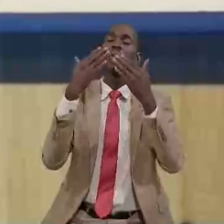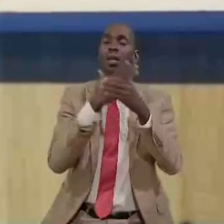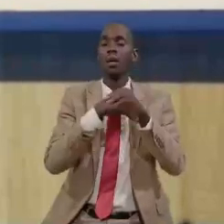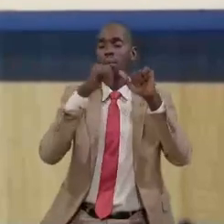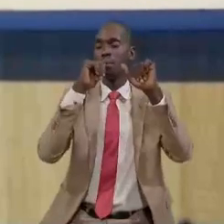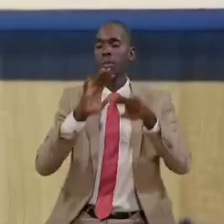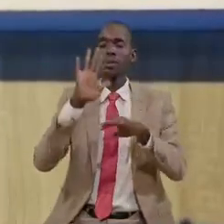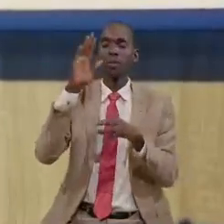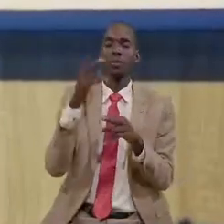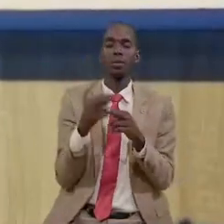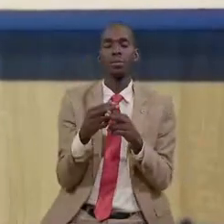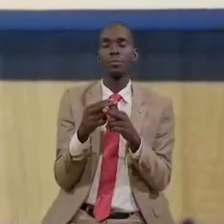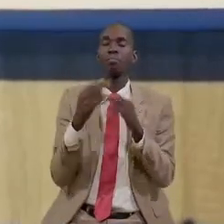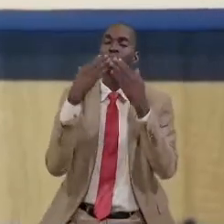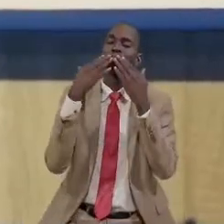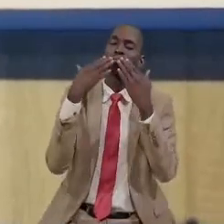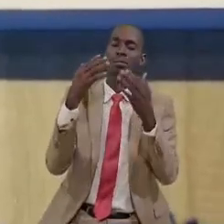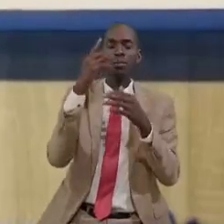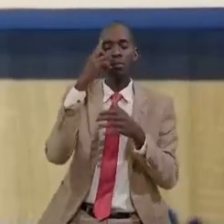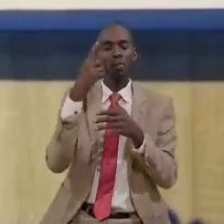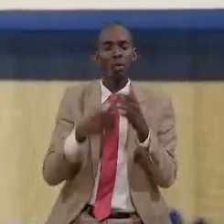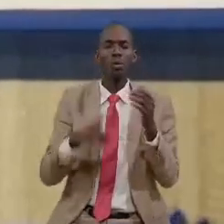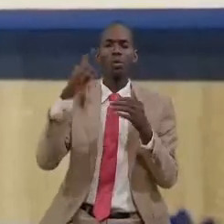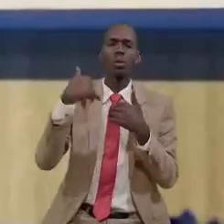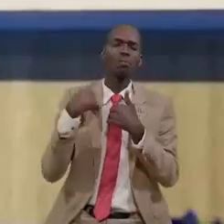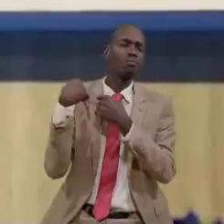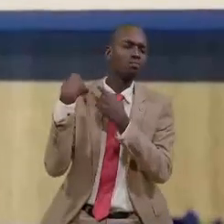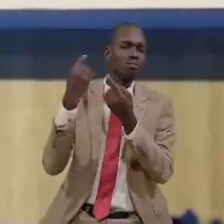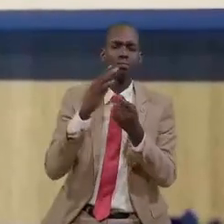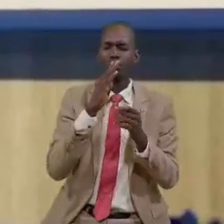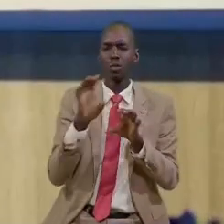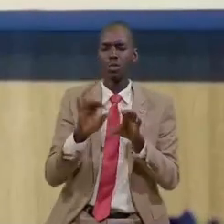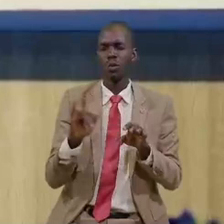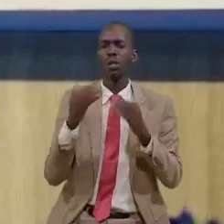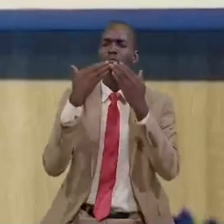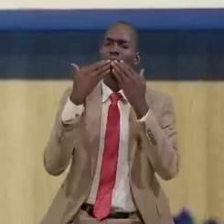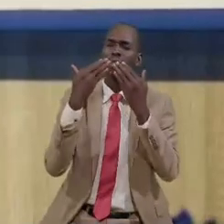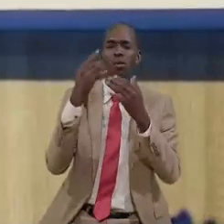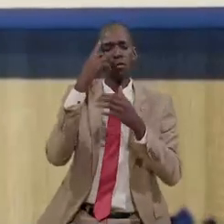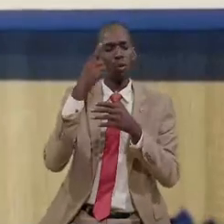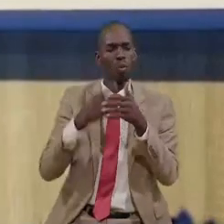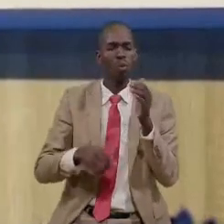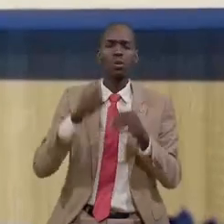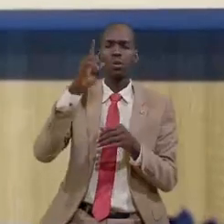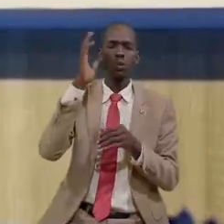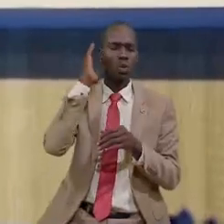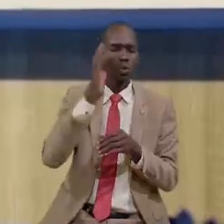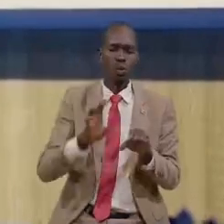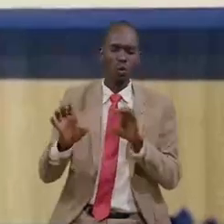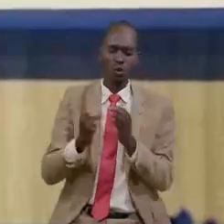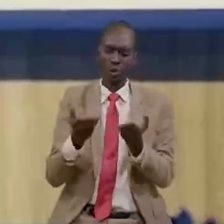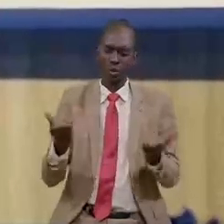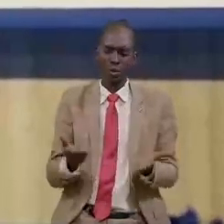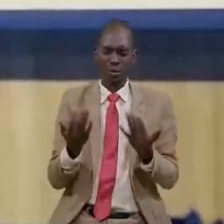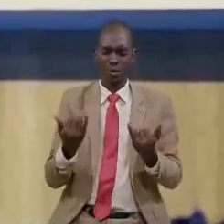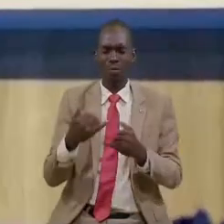ton nom. Merci pour ce que tu faisais. Merci pour ce que tu feras ici ce soir